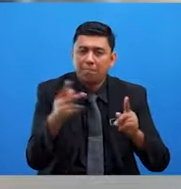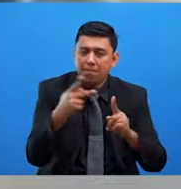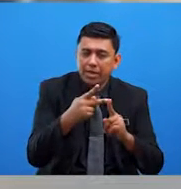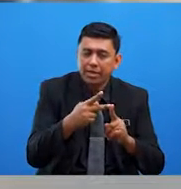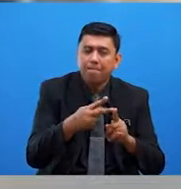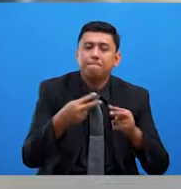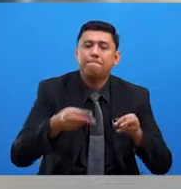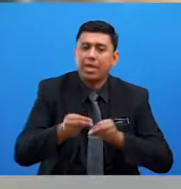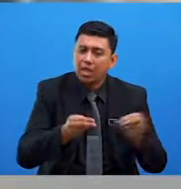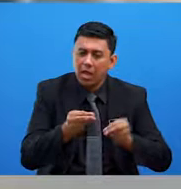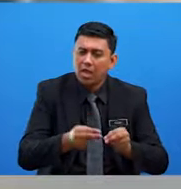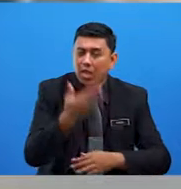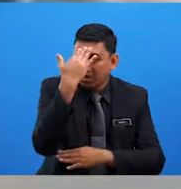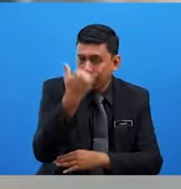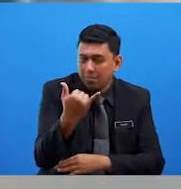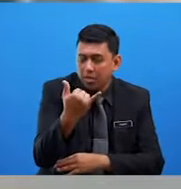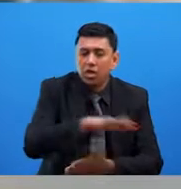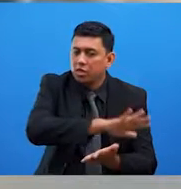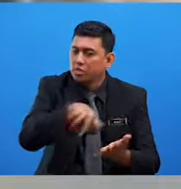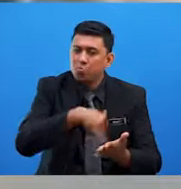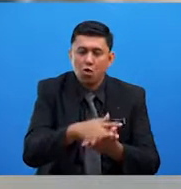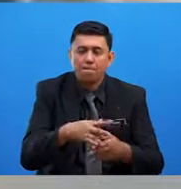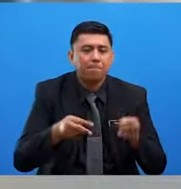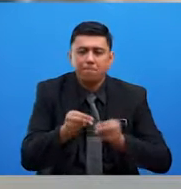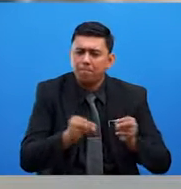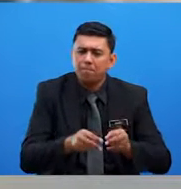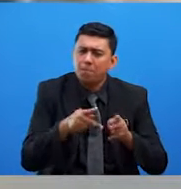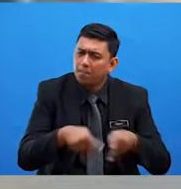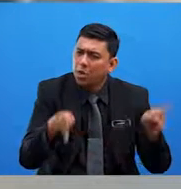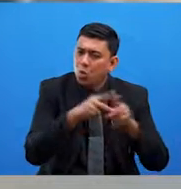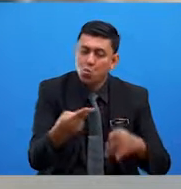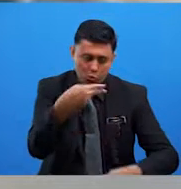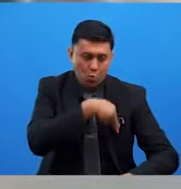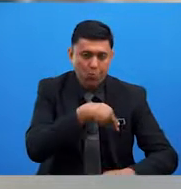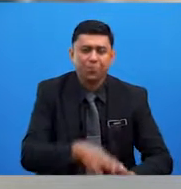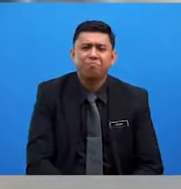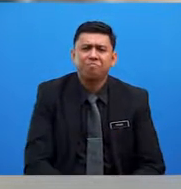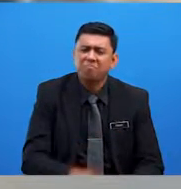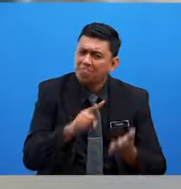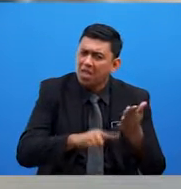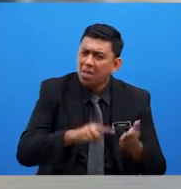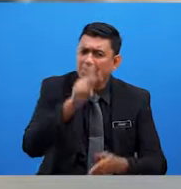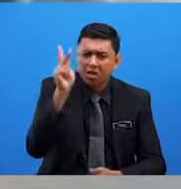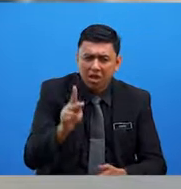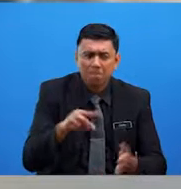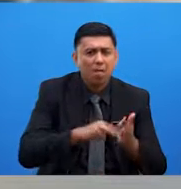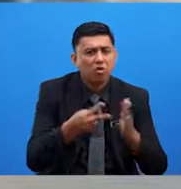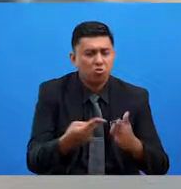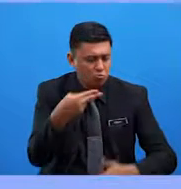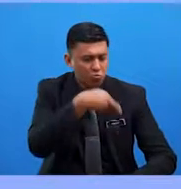perniagaan? Kenapa semua perniagaan perlukan untung? Apakah maksud untung?